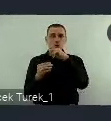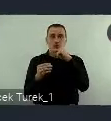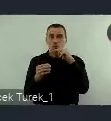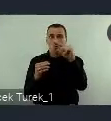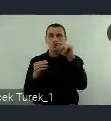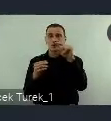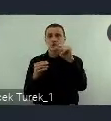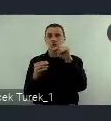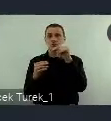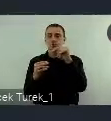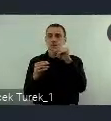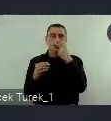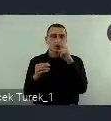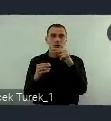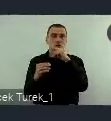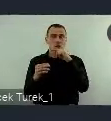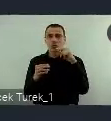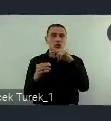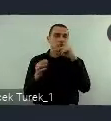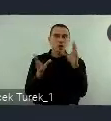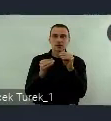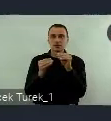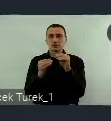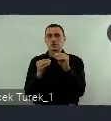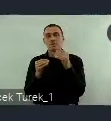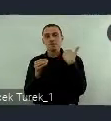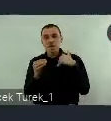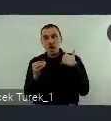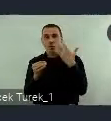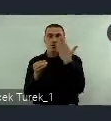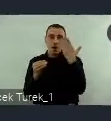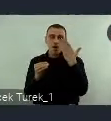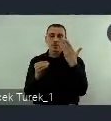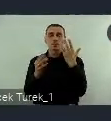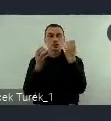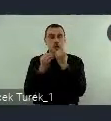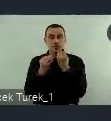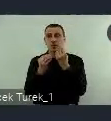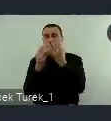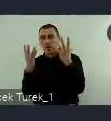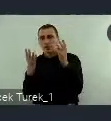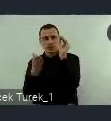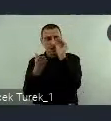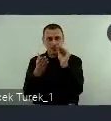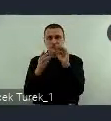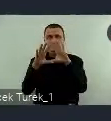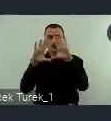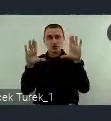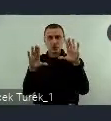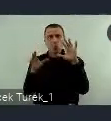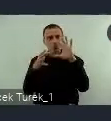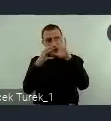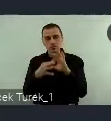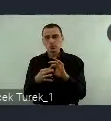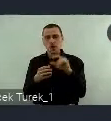zielone czerwonym nie widać czerwonym zielonym nie widać ale białe na czarnym czy ciemne na jasnym jasna ciemnym zawsze widać żeby czcionki były duże